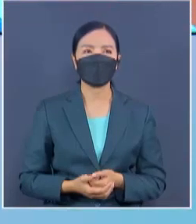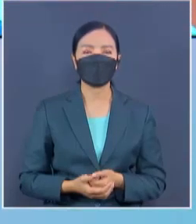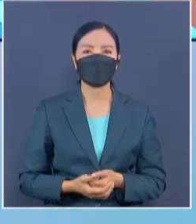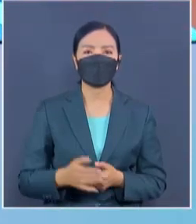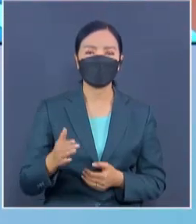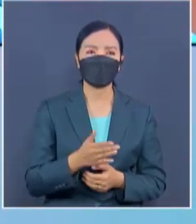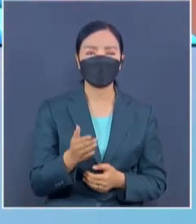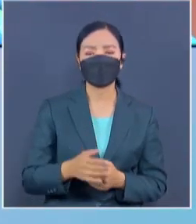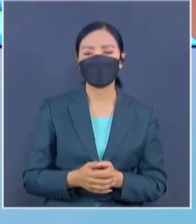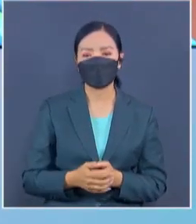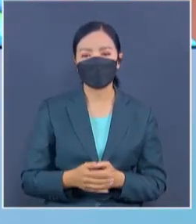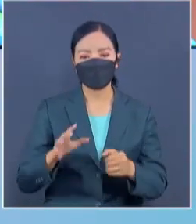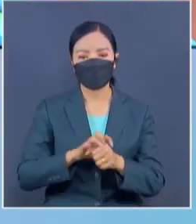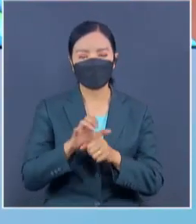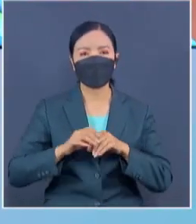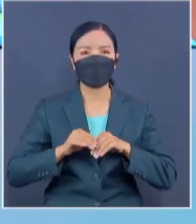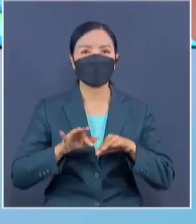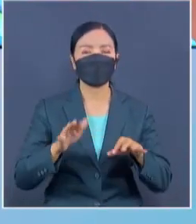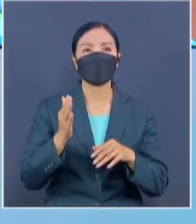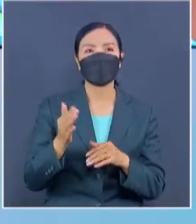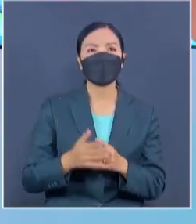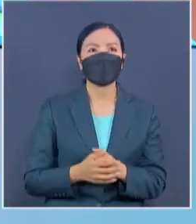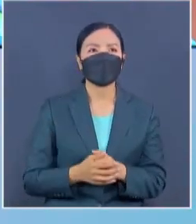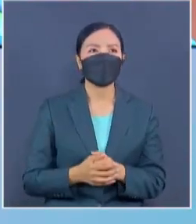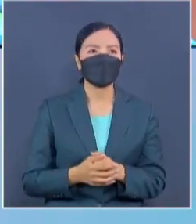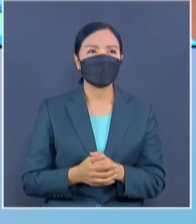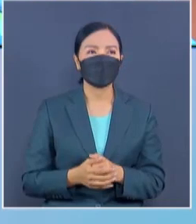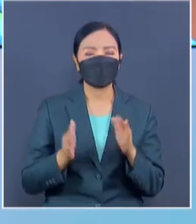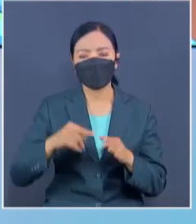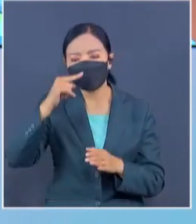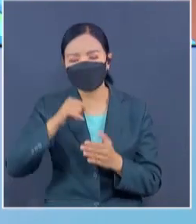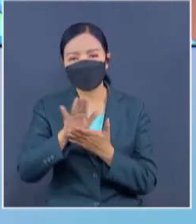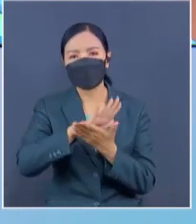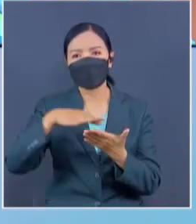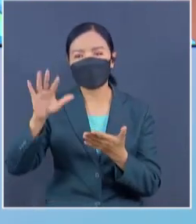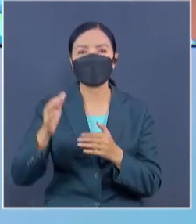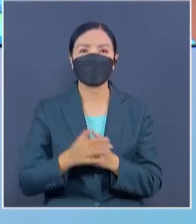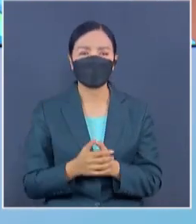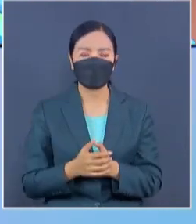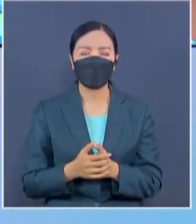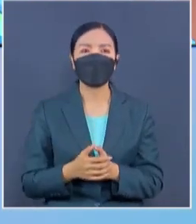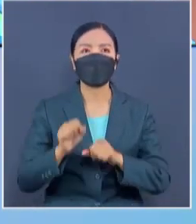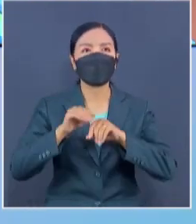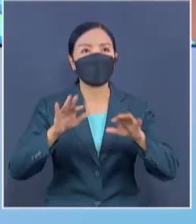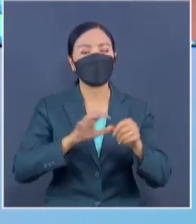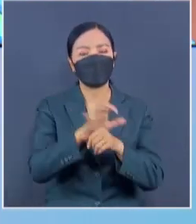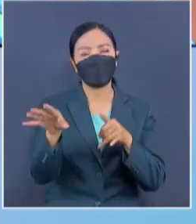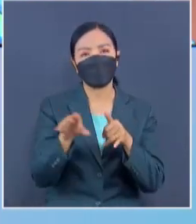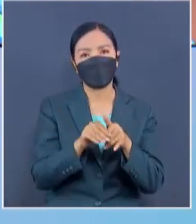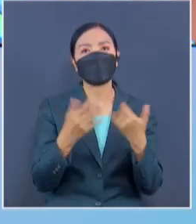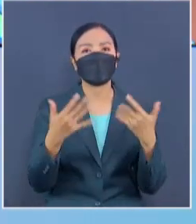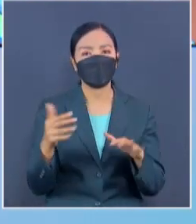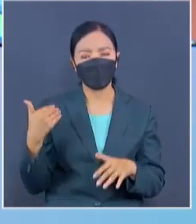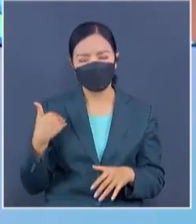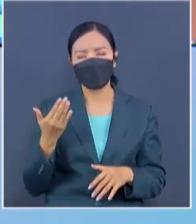ขยับไปที่สถานการณ์การแพร่ระบาดโควิด-19 ในวงการบันเทิงนะคะที่คนบันเทิงทั้งไทยและต่างประเทศได้ทยอยออกมาประกาศว่าติดเชื้อโควิด-19 กันอย่